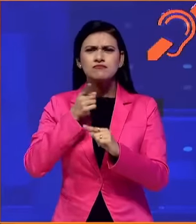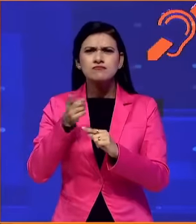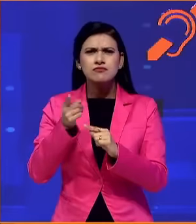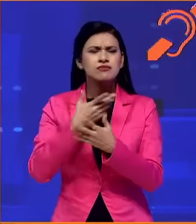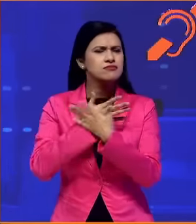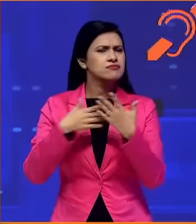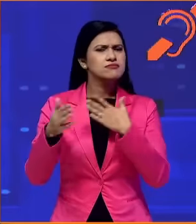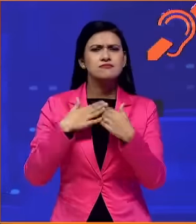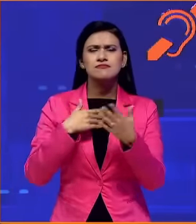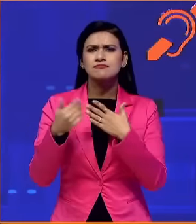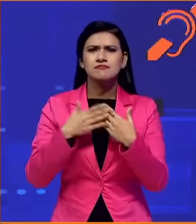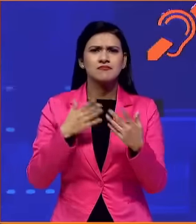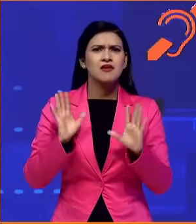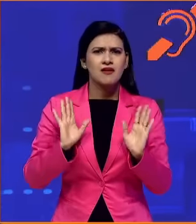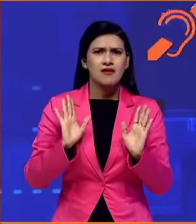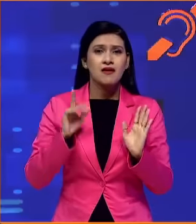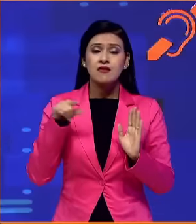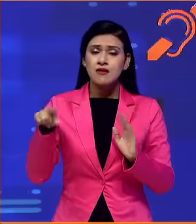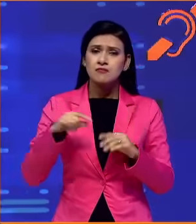रहतीहैं। कृपया